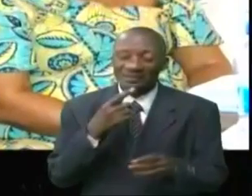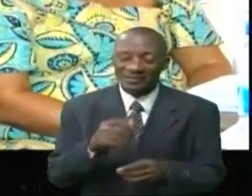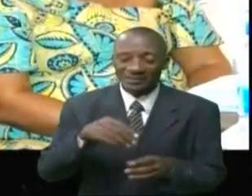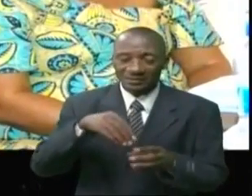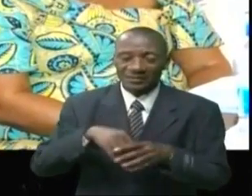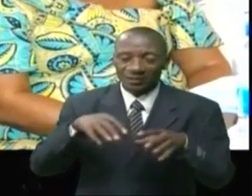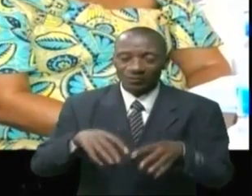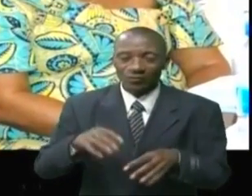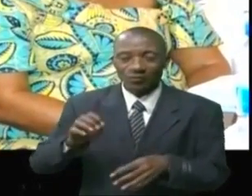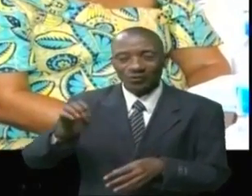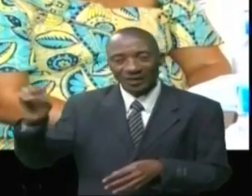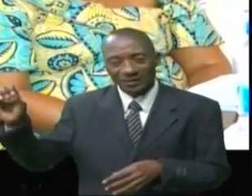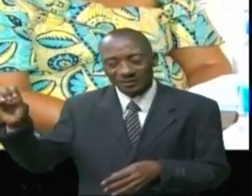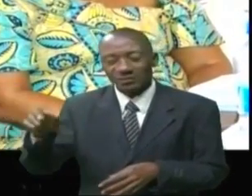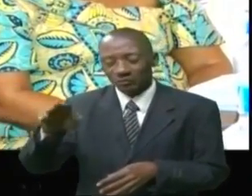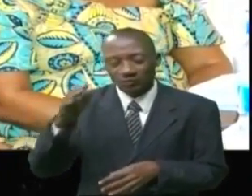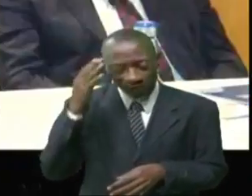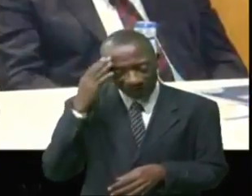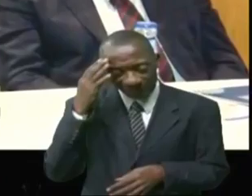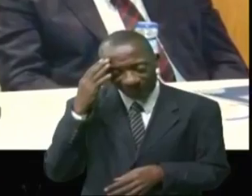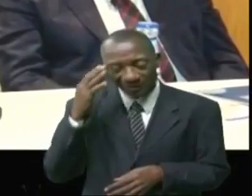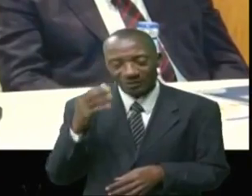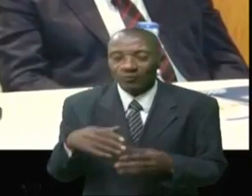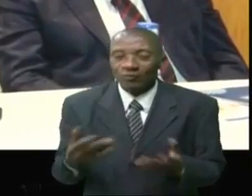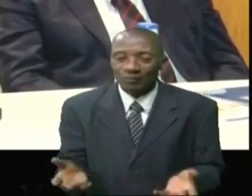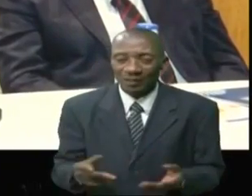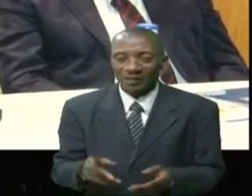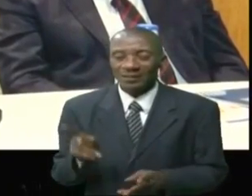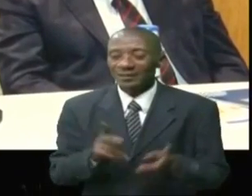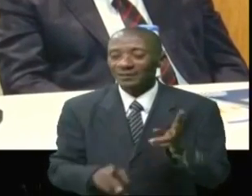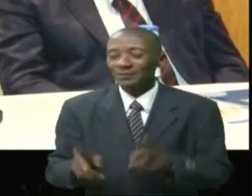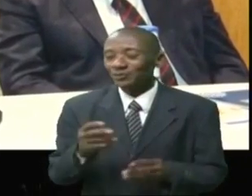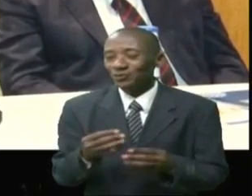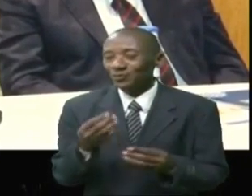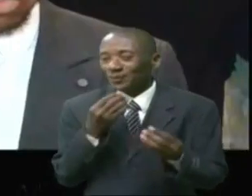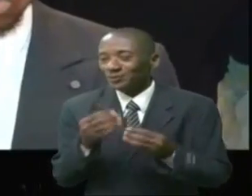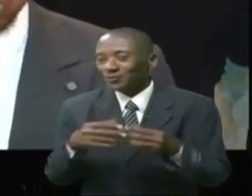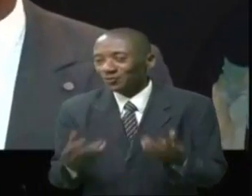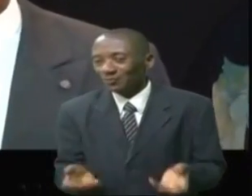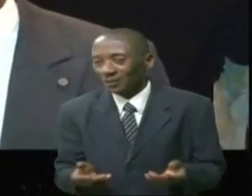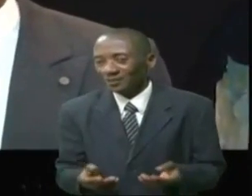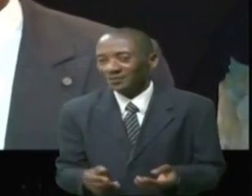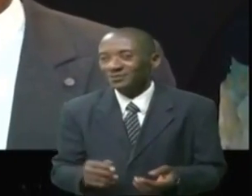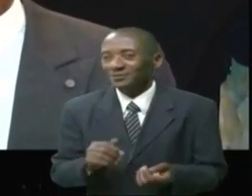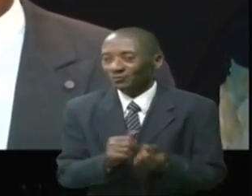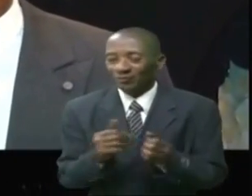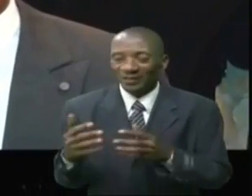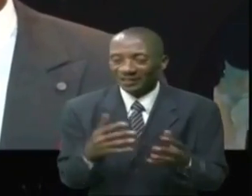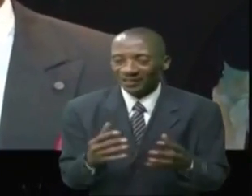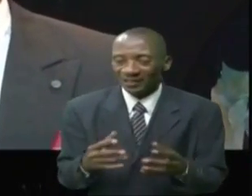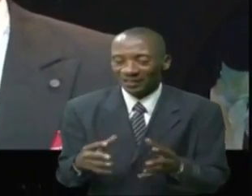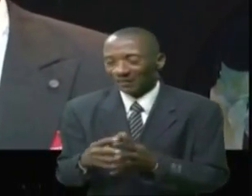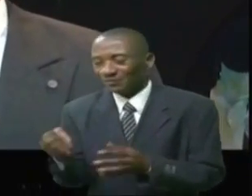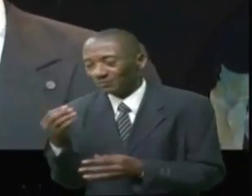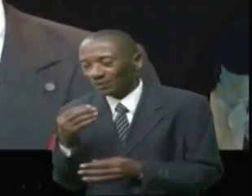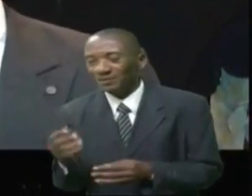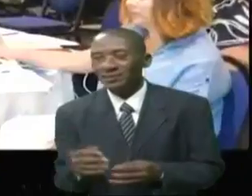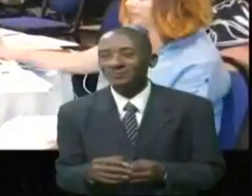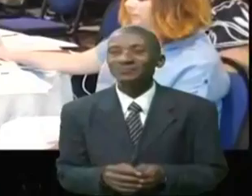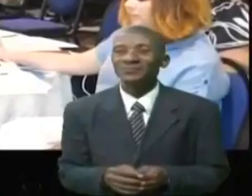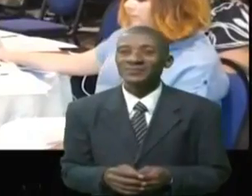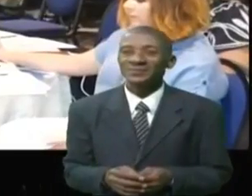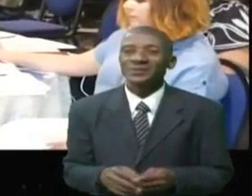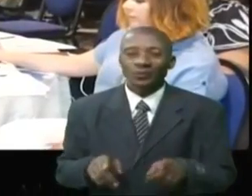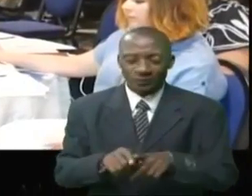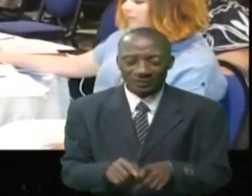dans le développement rural constituent des principaux facteurs qui empêchent la RDC d'atteindre l'autosuffisance